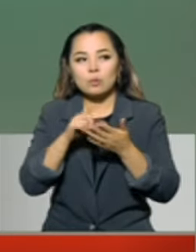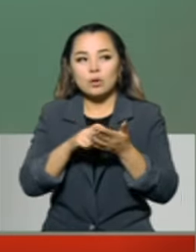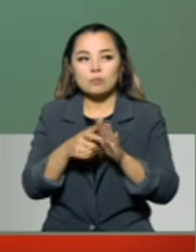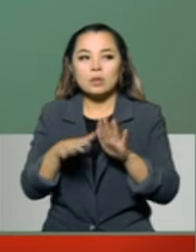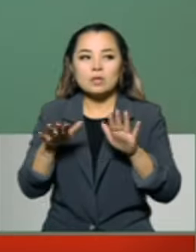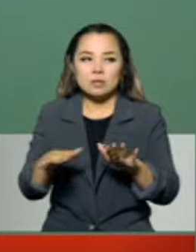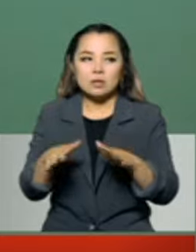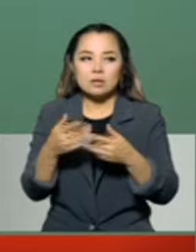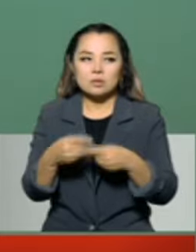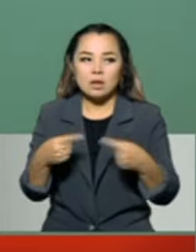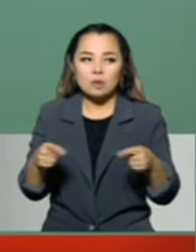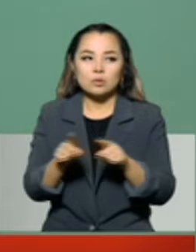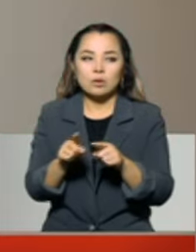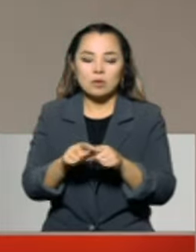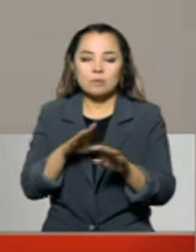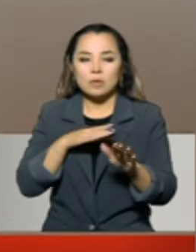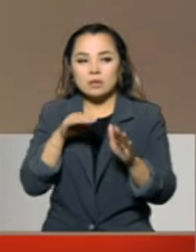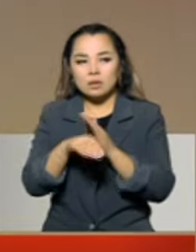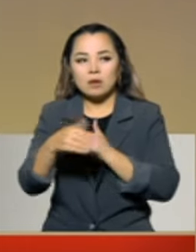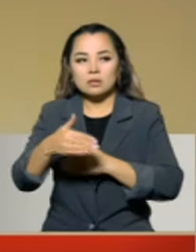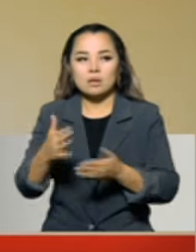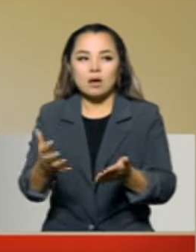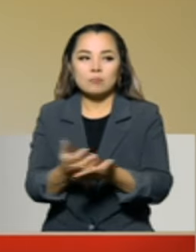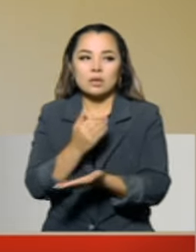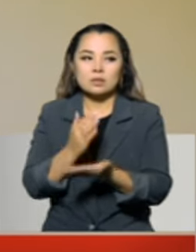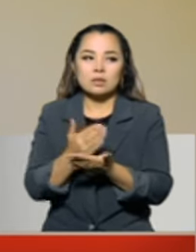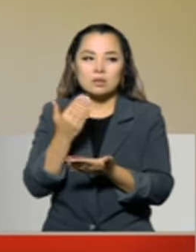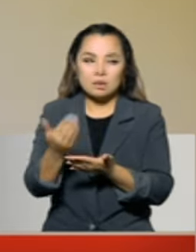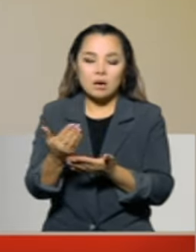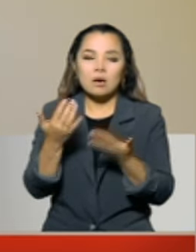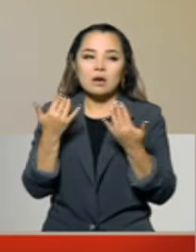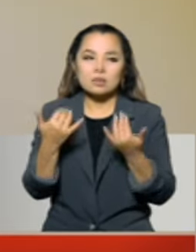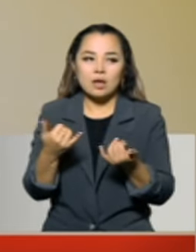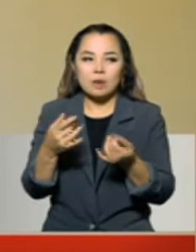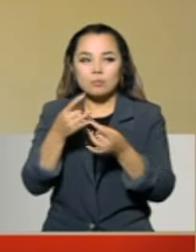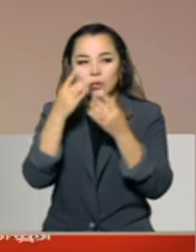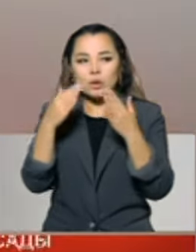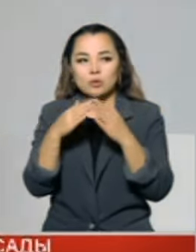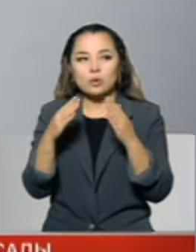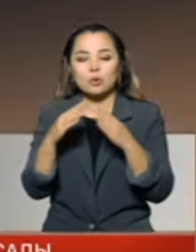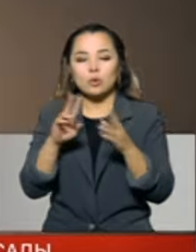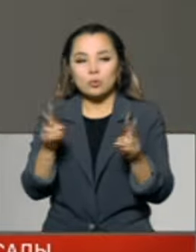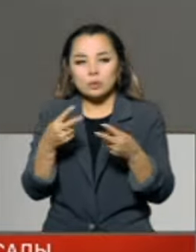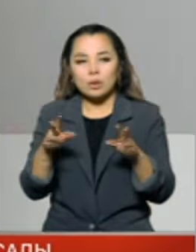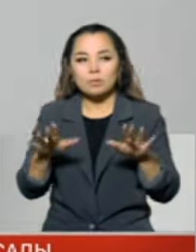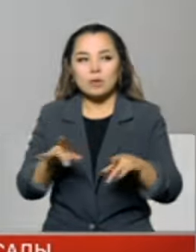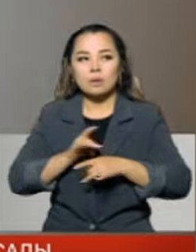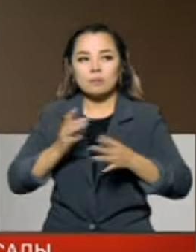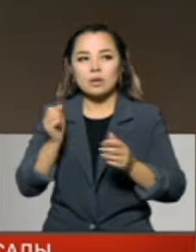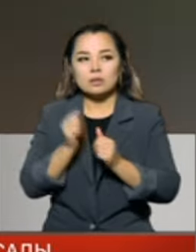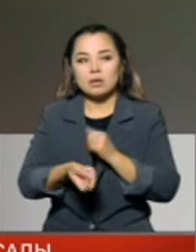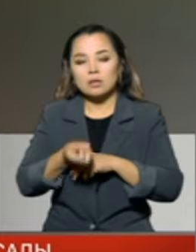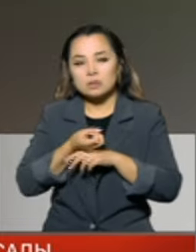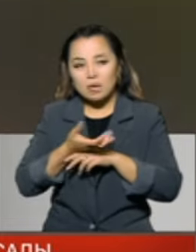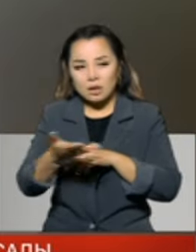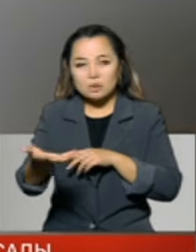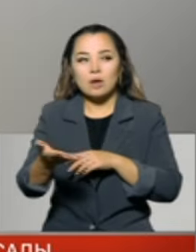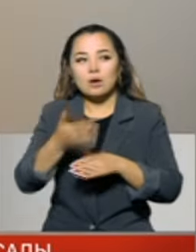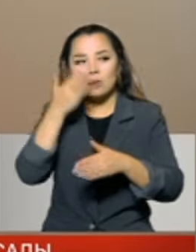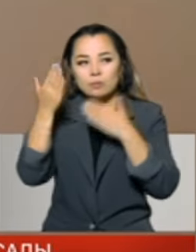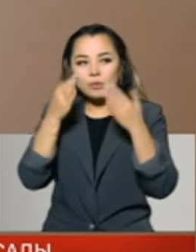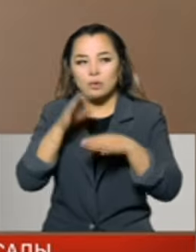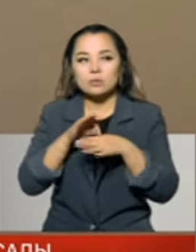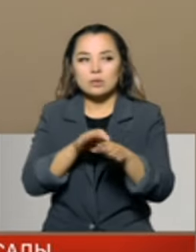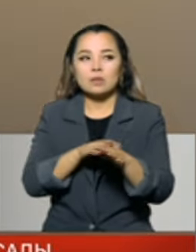бөлмелерінен интимдік заттар салынған қорапшалар табылған. Видеода мәдениет үйінің қызметкерлері мереке сайын дастархан жайылып, көңіл